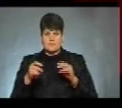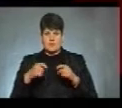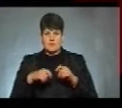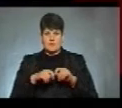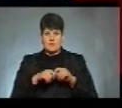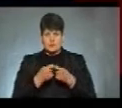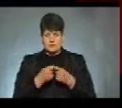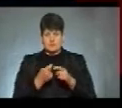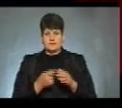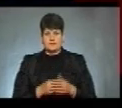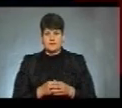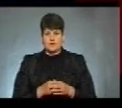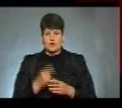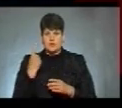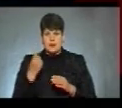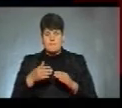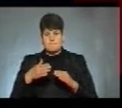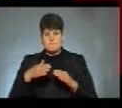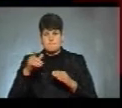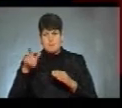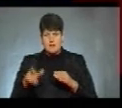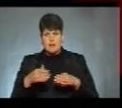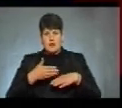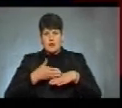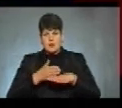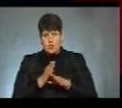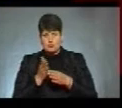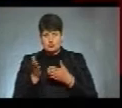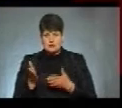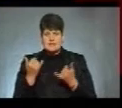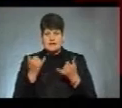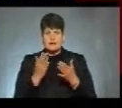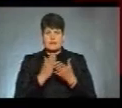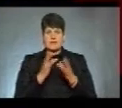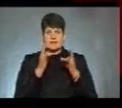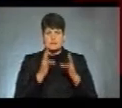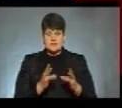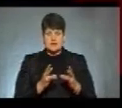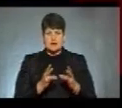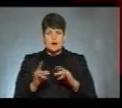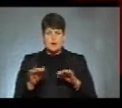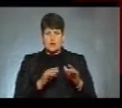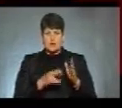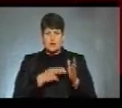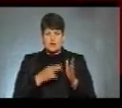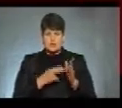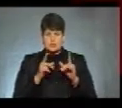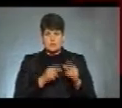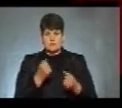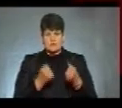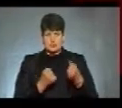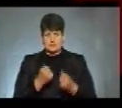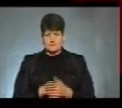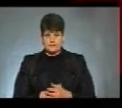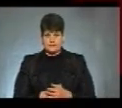прольотної будівлі. Одна балка крайня лопнула, і то зараз є небезпека для руху потягів, для руху цих машин.